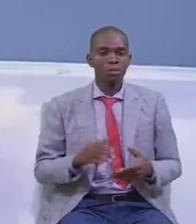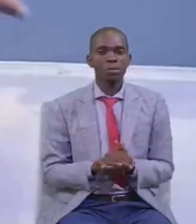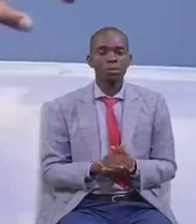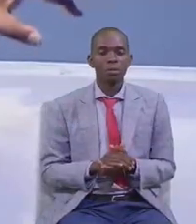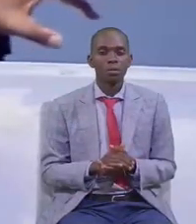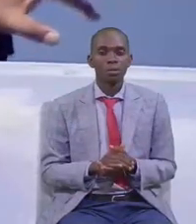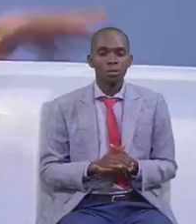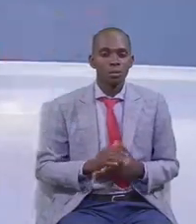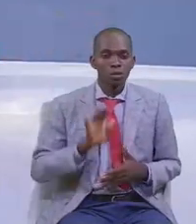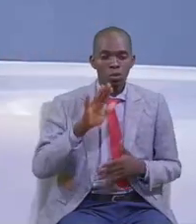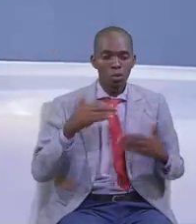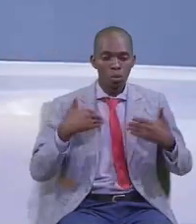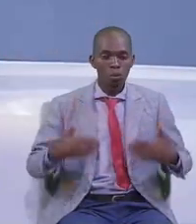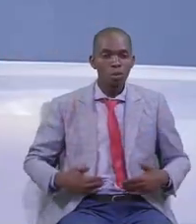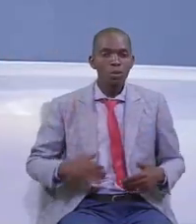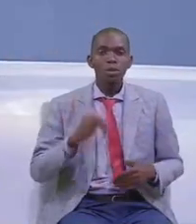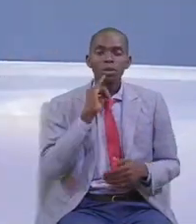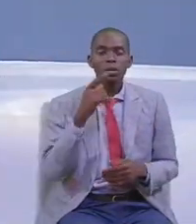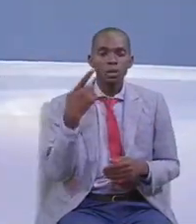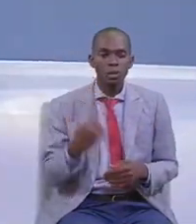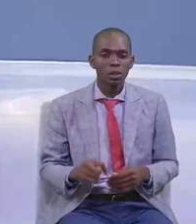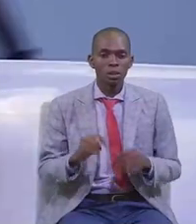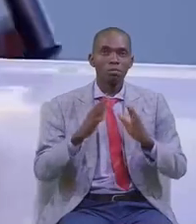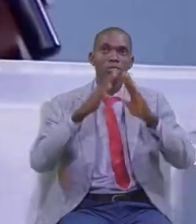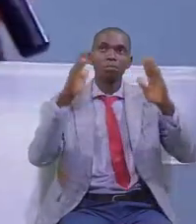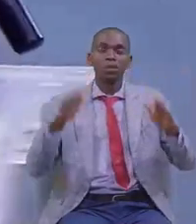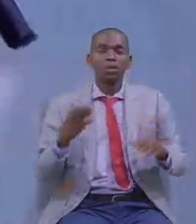Ton corps est le temple du Saint-Esprit.